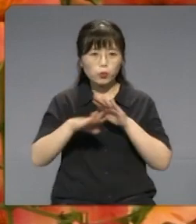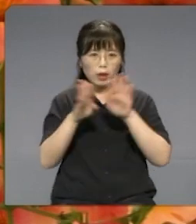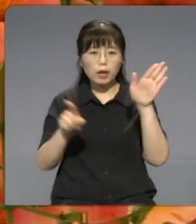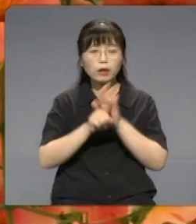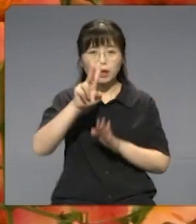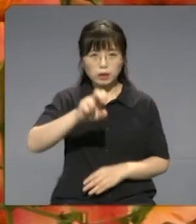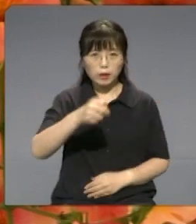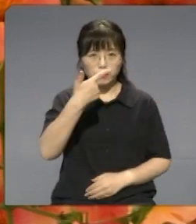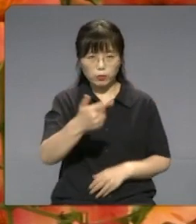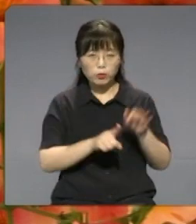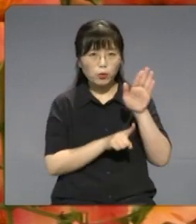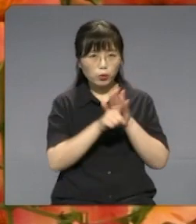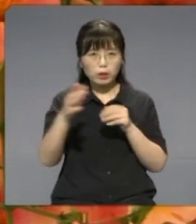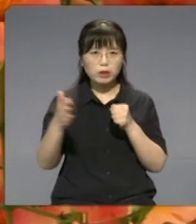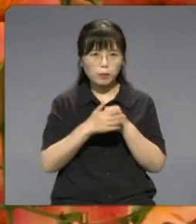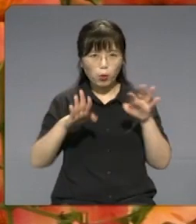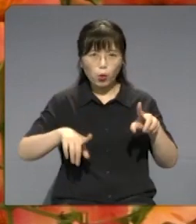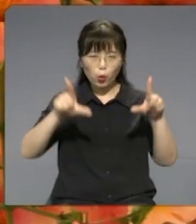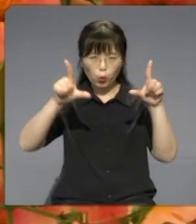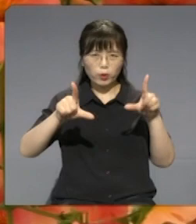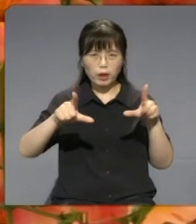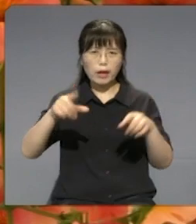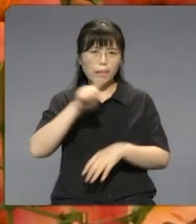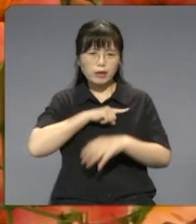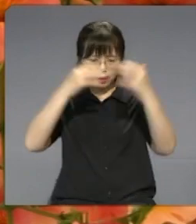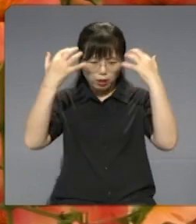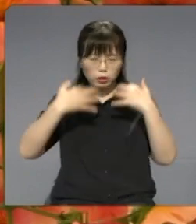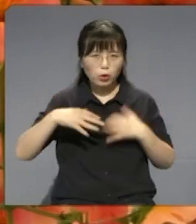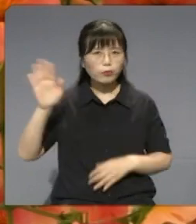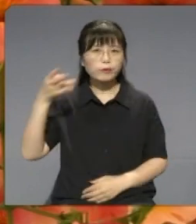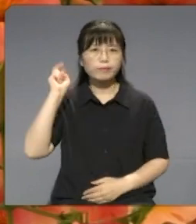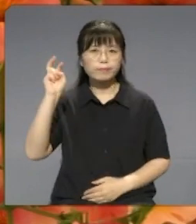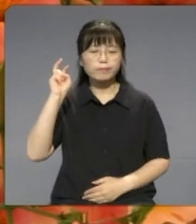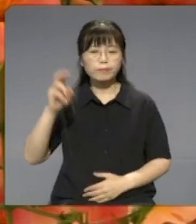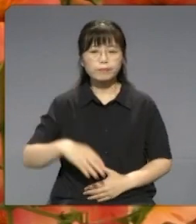기온이 36도까지 오르면서 오래 들어 가장 덥겠습니다 날씨였습니다